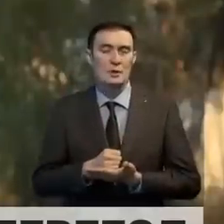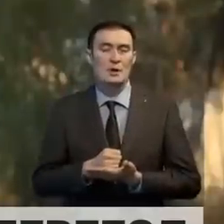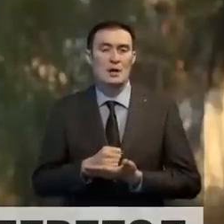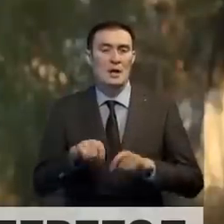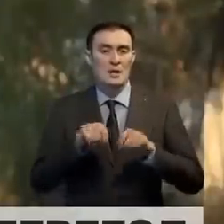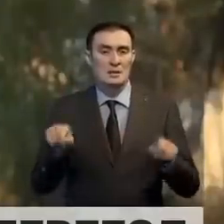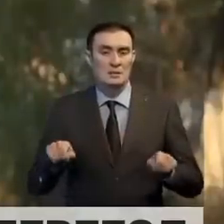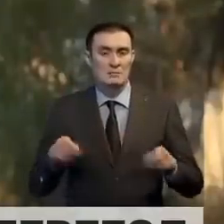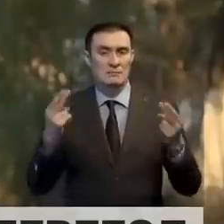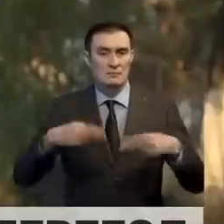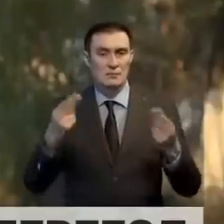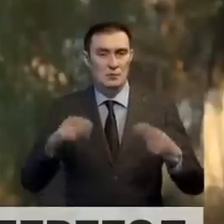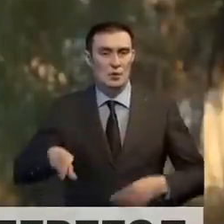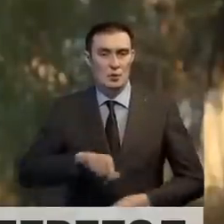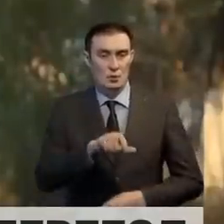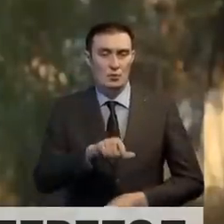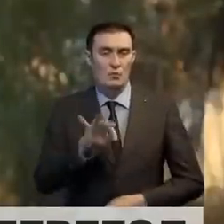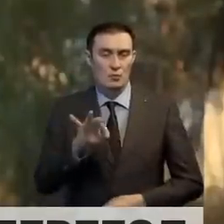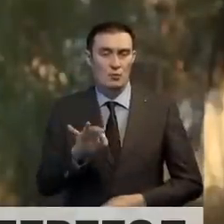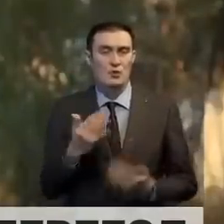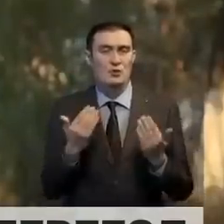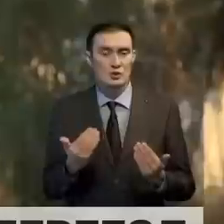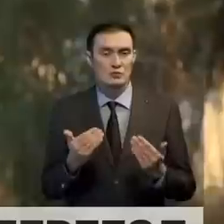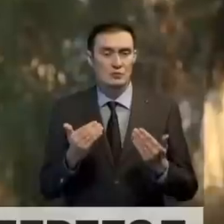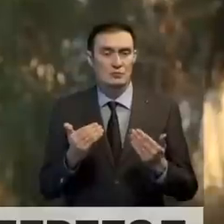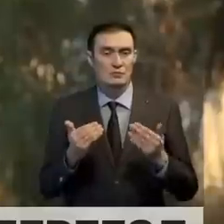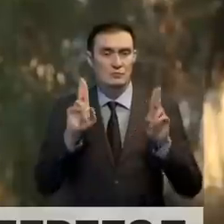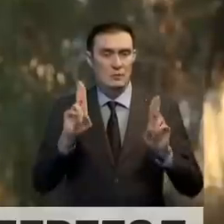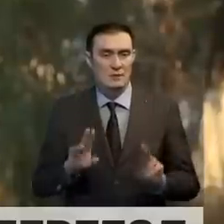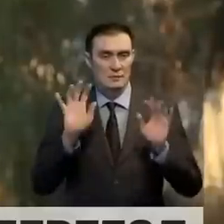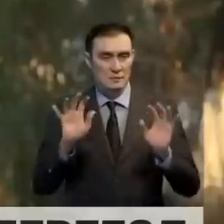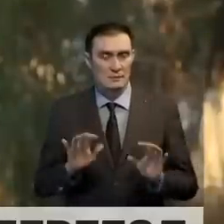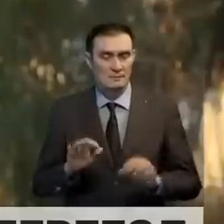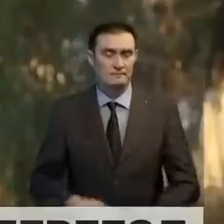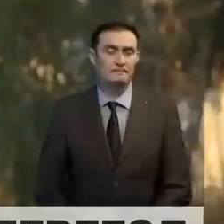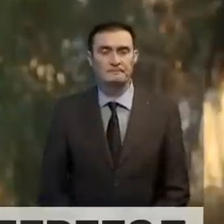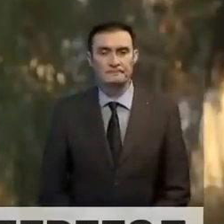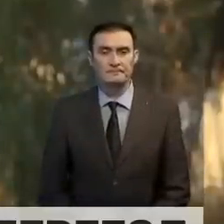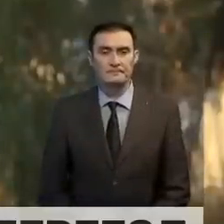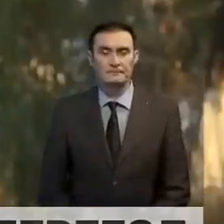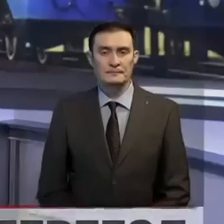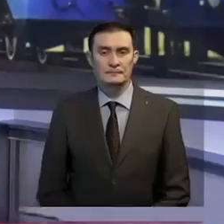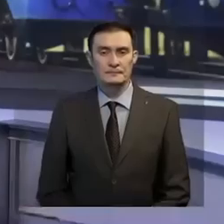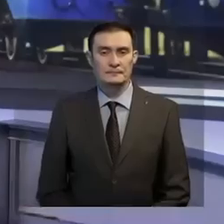открыть переезд согласно действующим нормативам железной дороги.